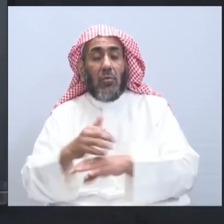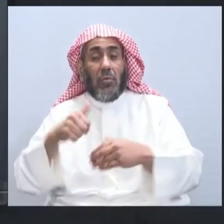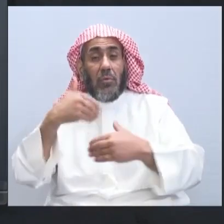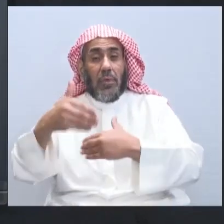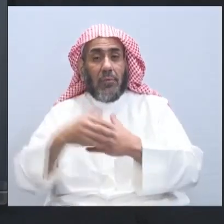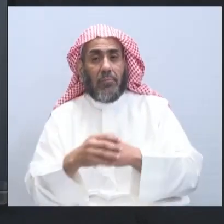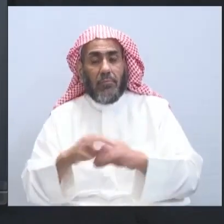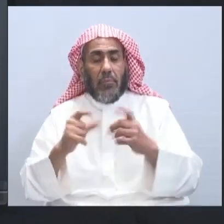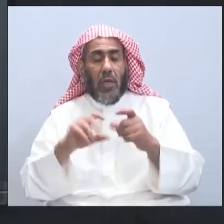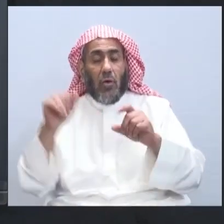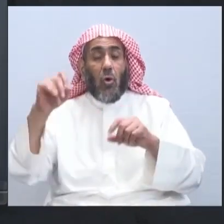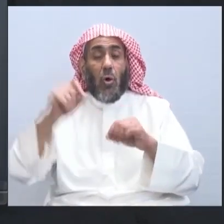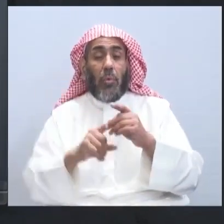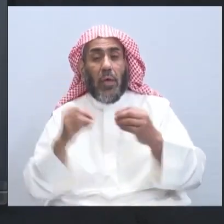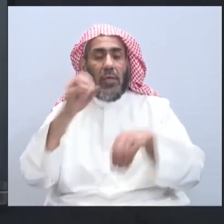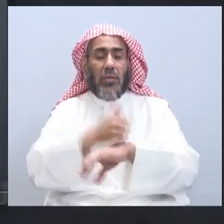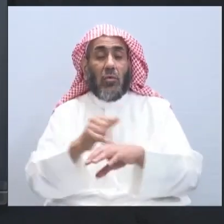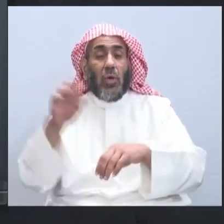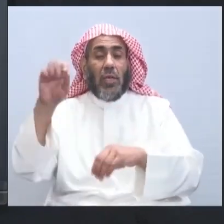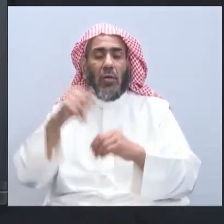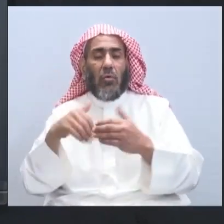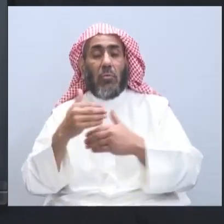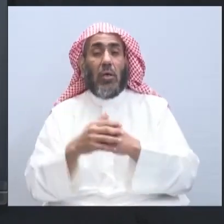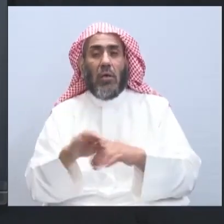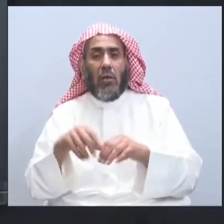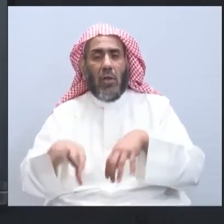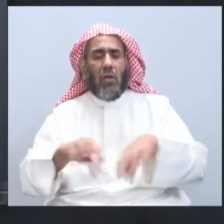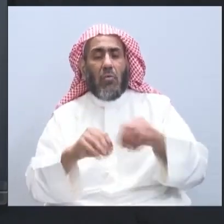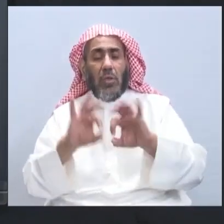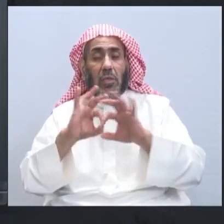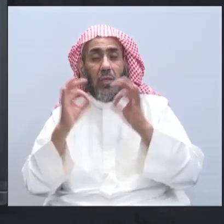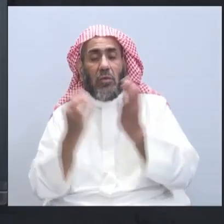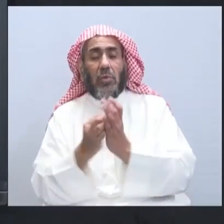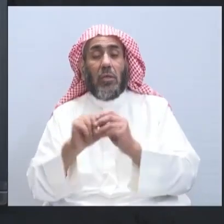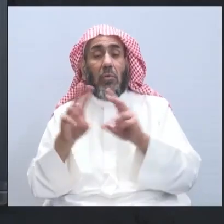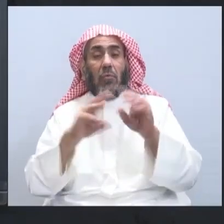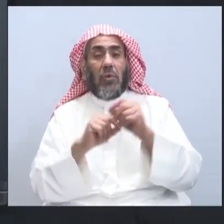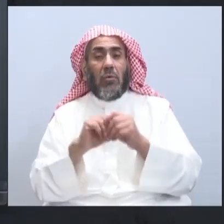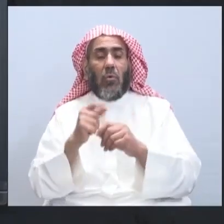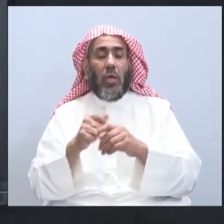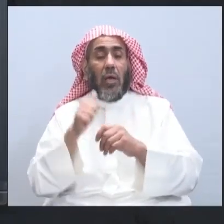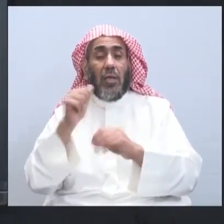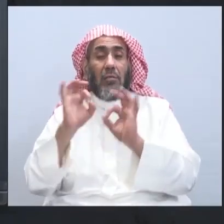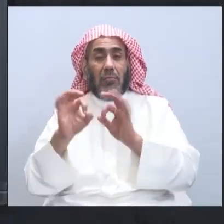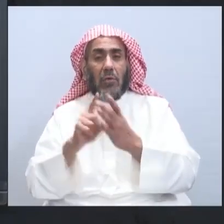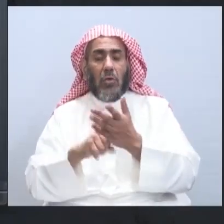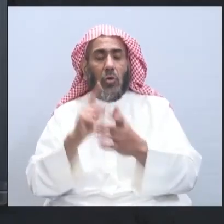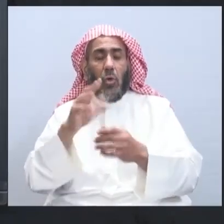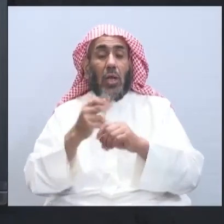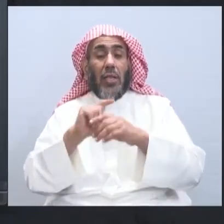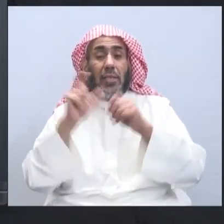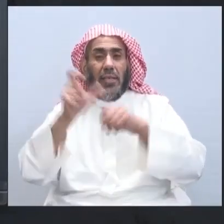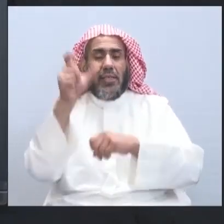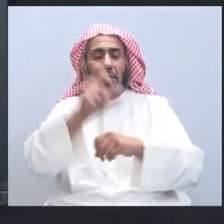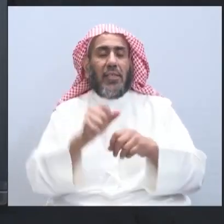ذلك دار الاوبرا الذي اسسه الخديوي ثم الفرق ثم اصبحت جمعيات معروفه المسرحيات وهي اصلا تقال على لسان